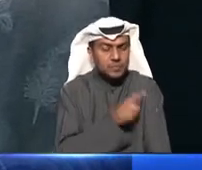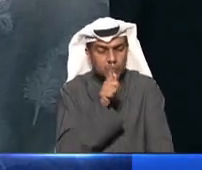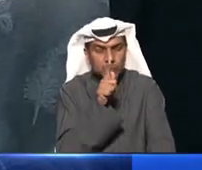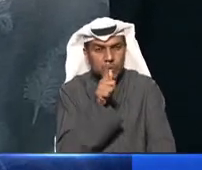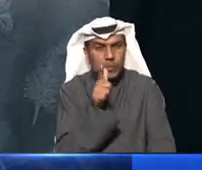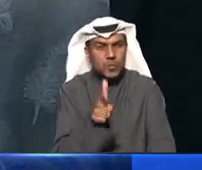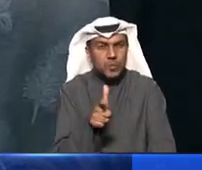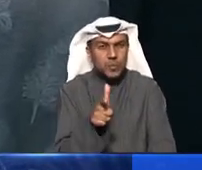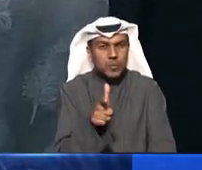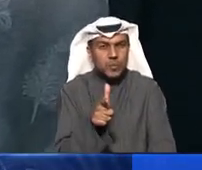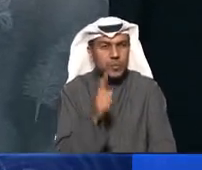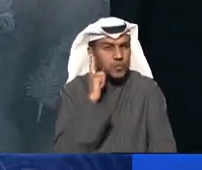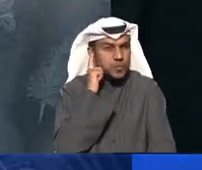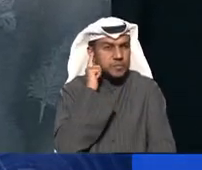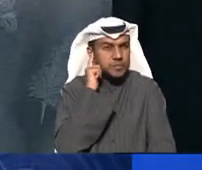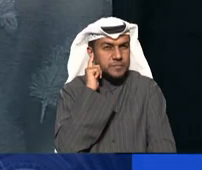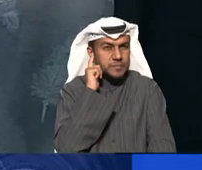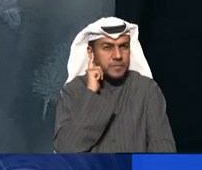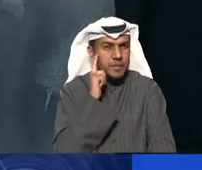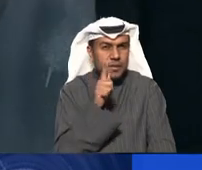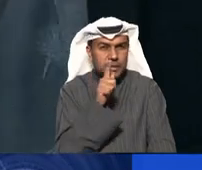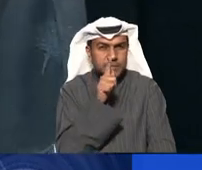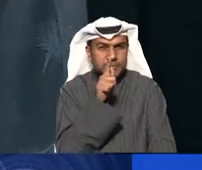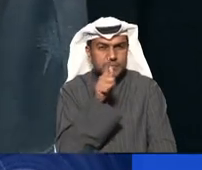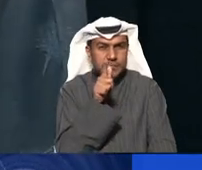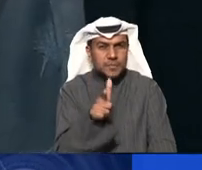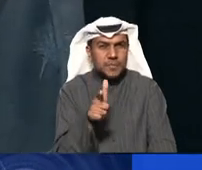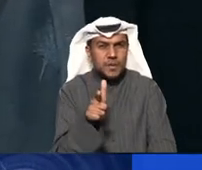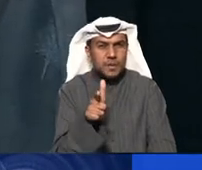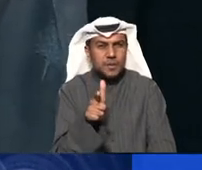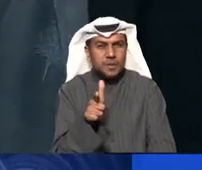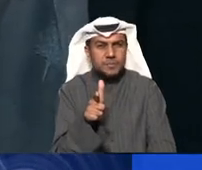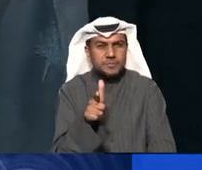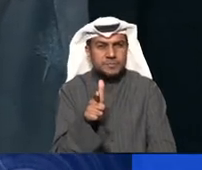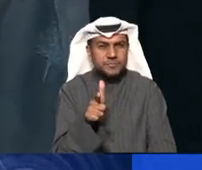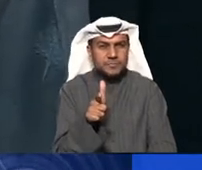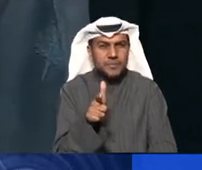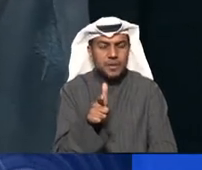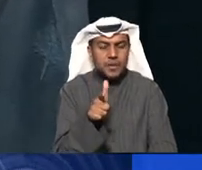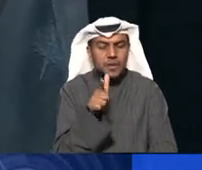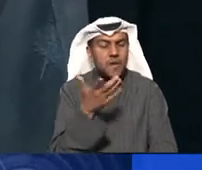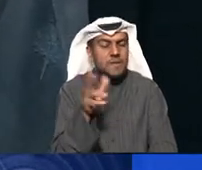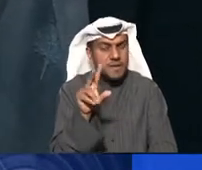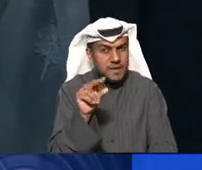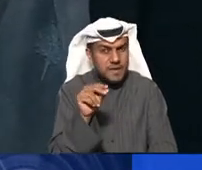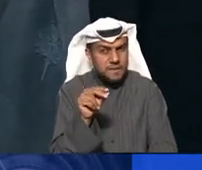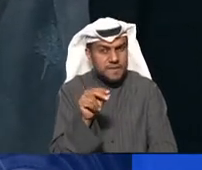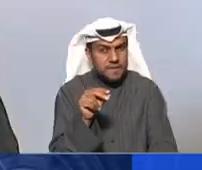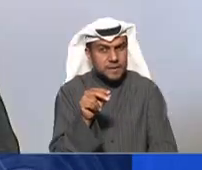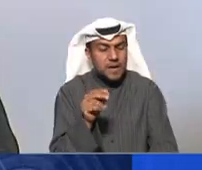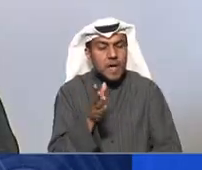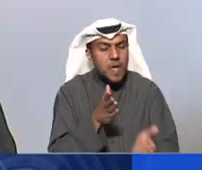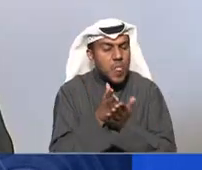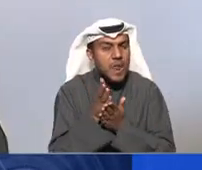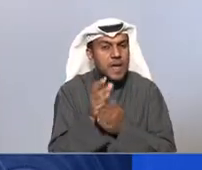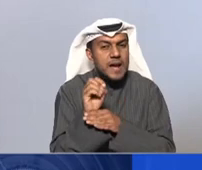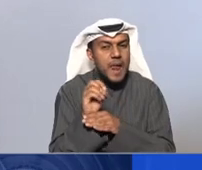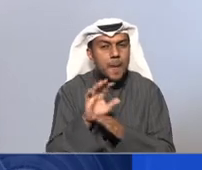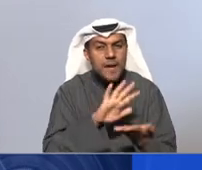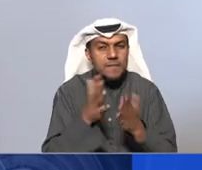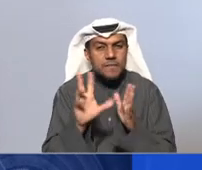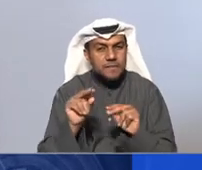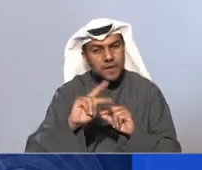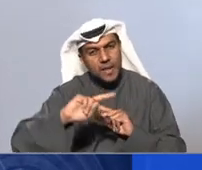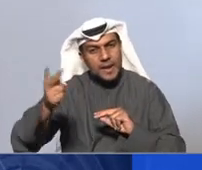باتخاذ اجراءات وقائيه اضافيه مع القادمين من مصر، هل تغيرت لهم هذه الاجراءات ام هي الاجراءات نفسها؟ حتى هذه